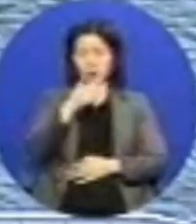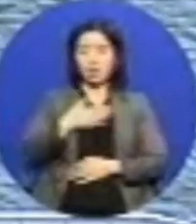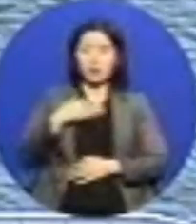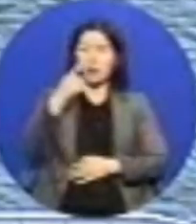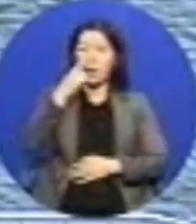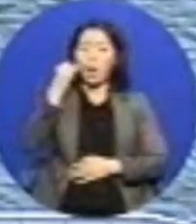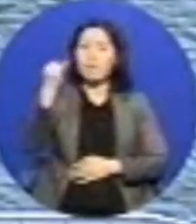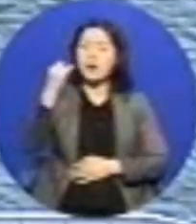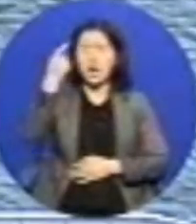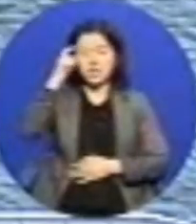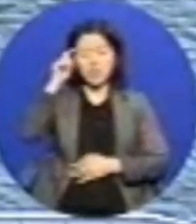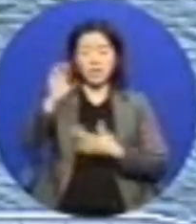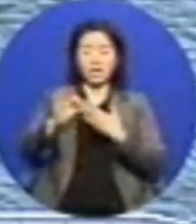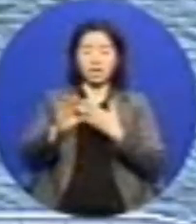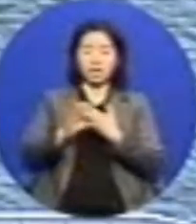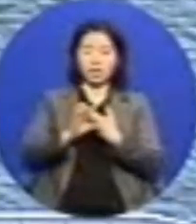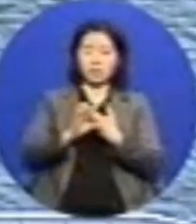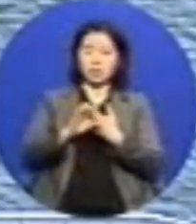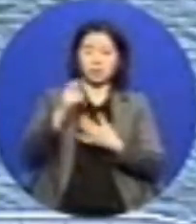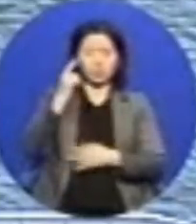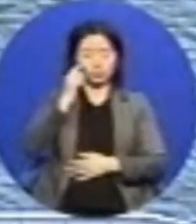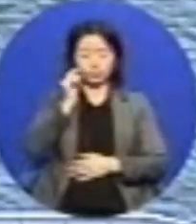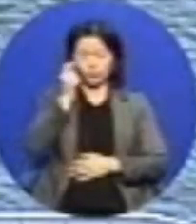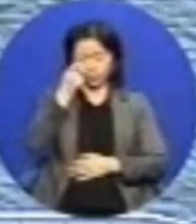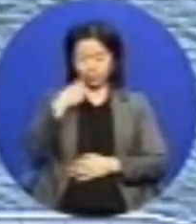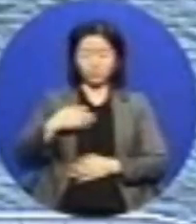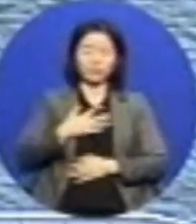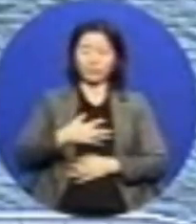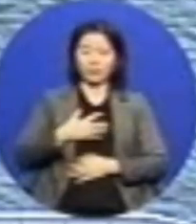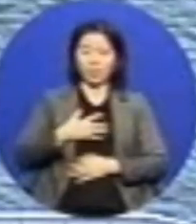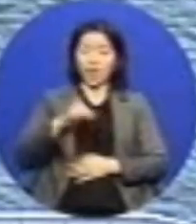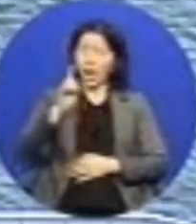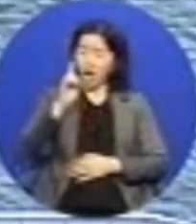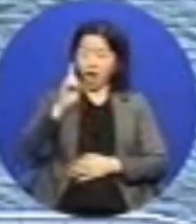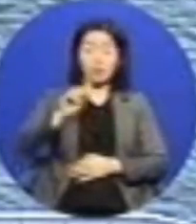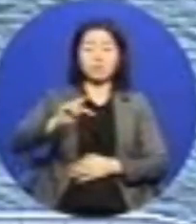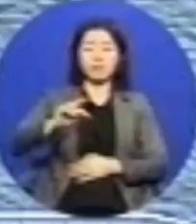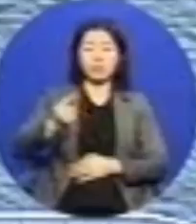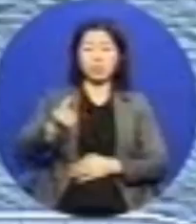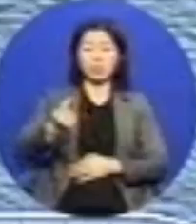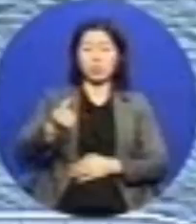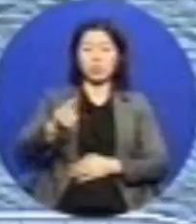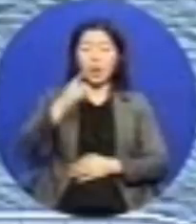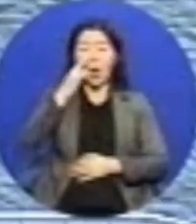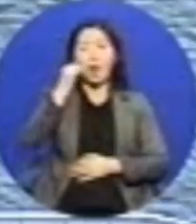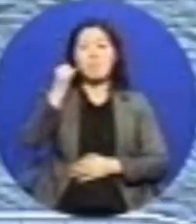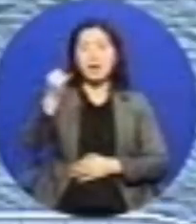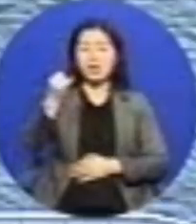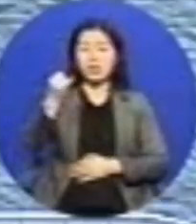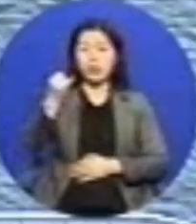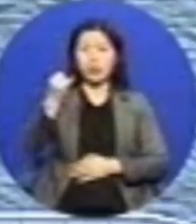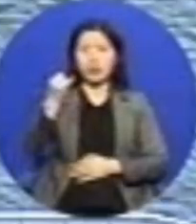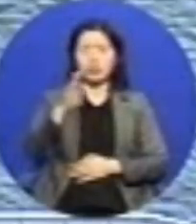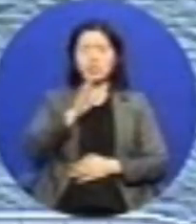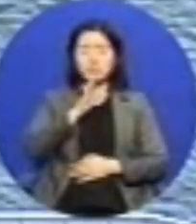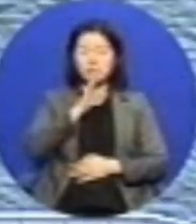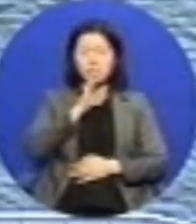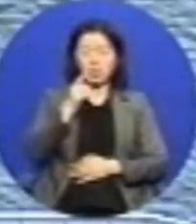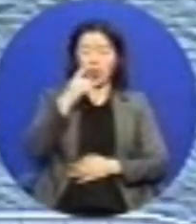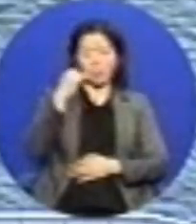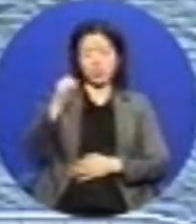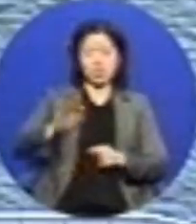슬퍼요 한번 도저히 어머님에게 정말 진지하게 어머니 사랑합니다